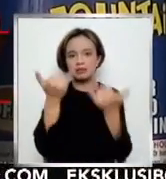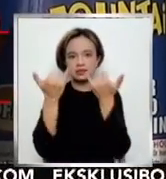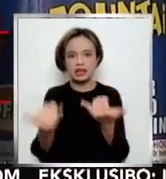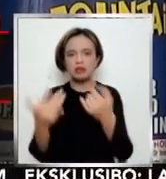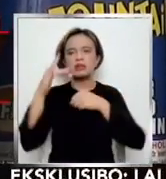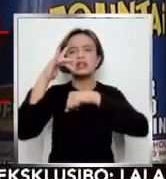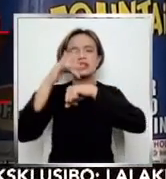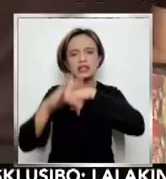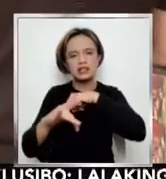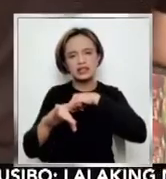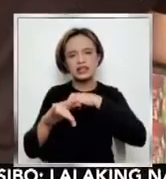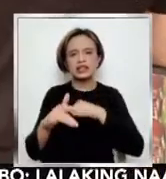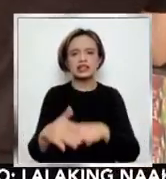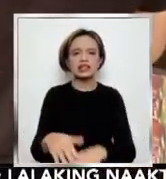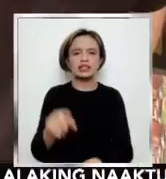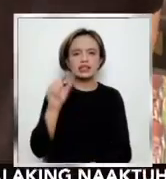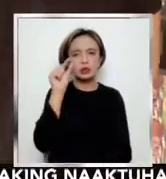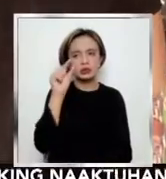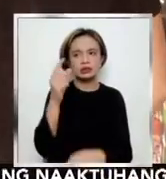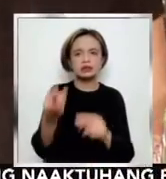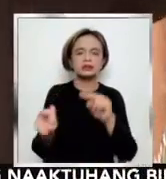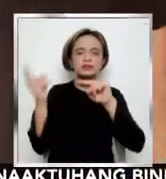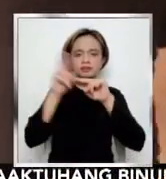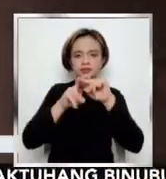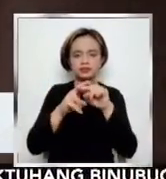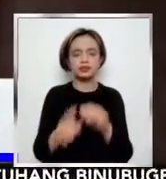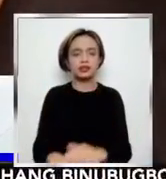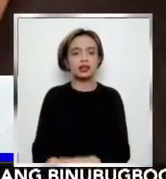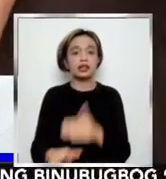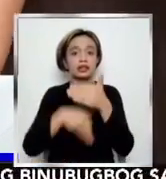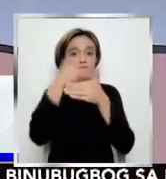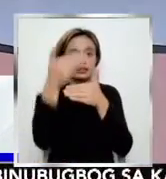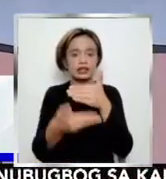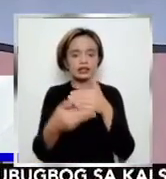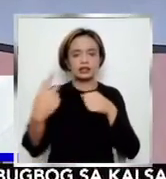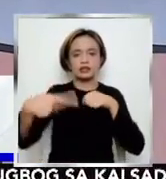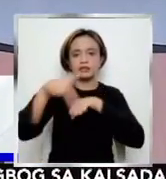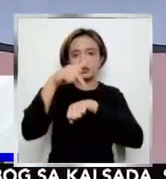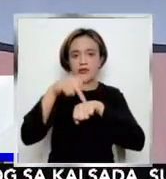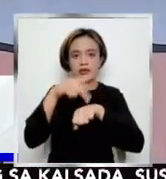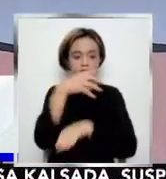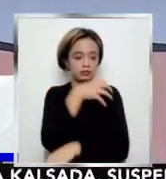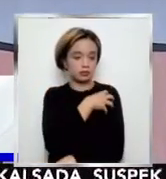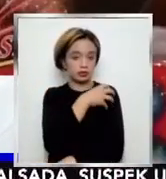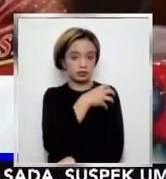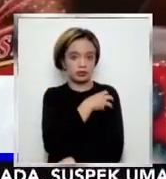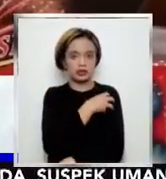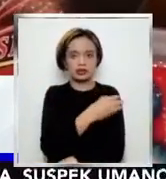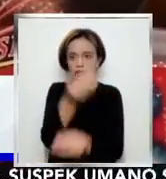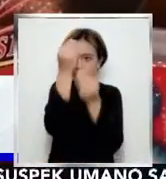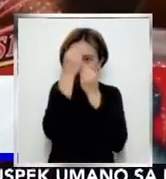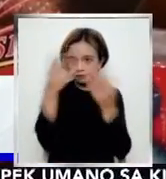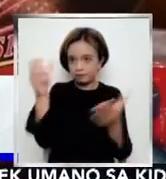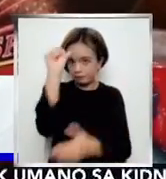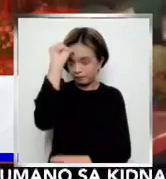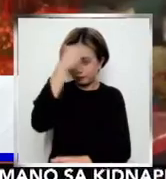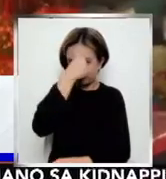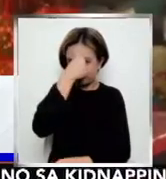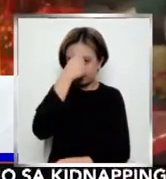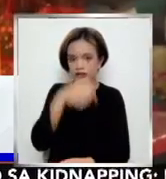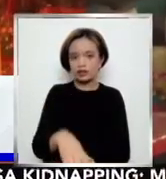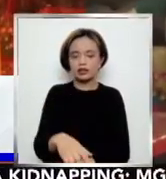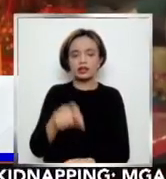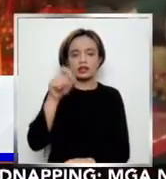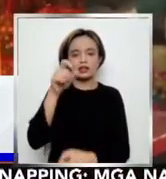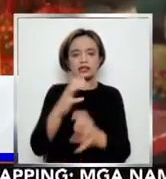medyo nakataas na. Samantala, nagpaalala naman ng Philippine National Police sa publiko na nananatiling mahigpit ang regulasyon